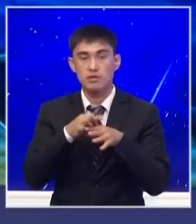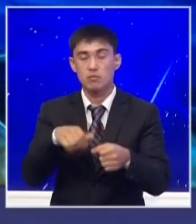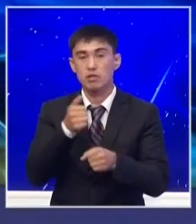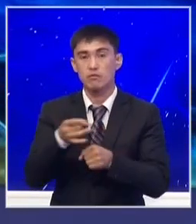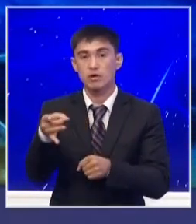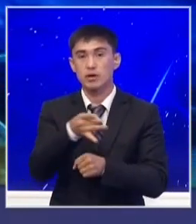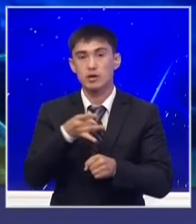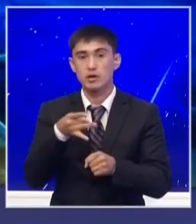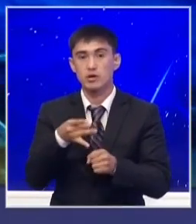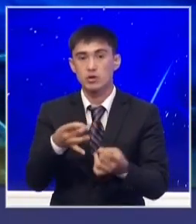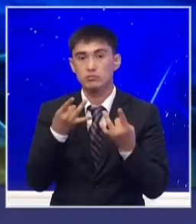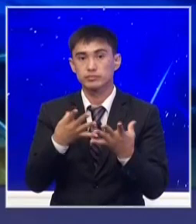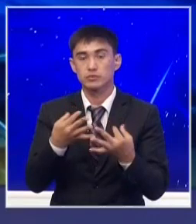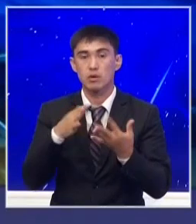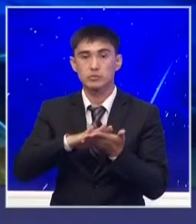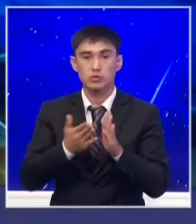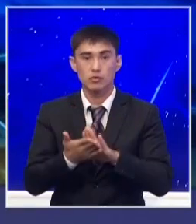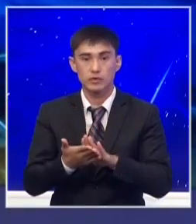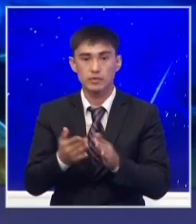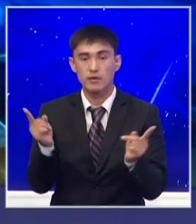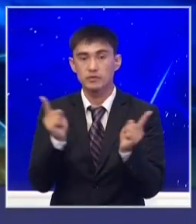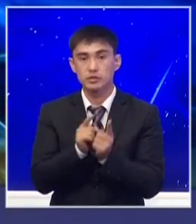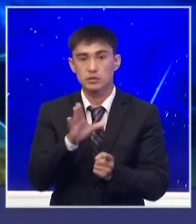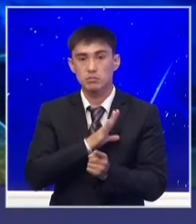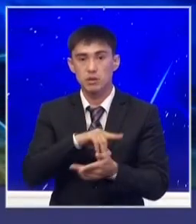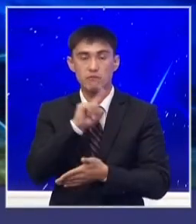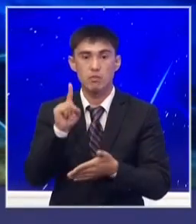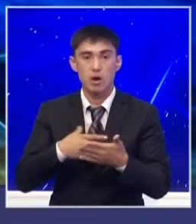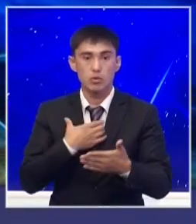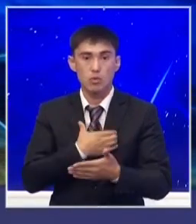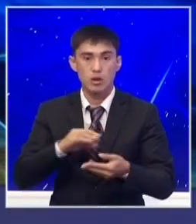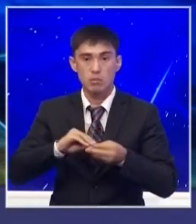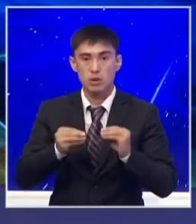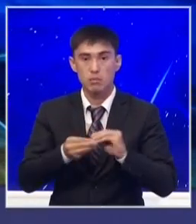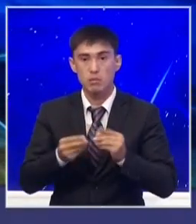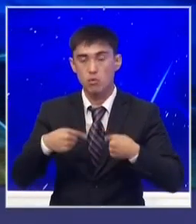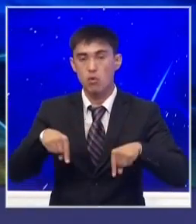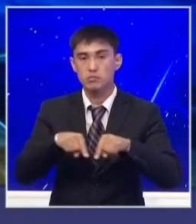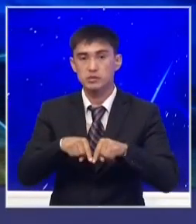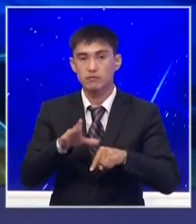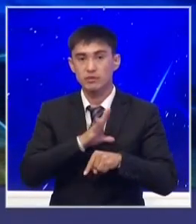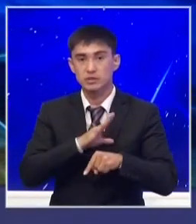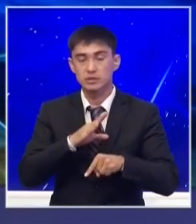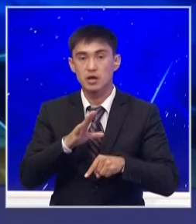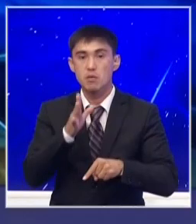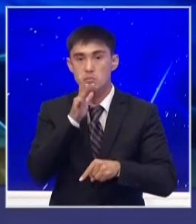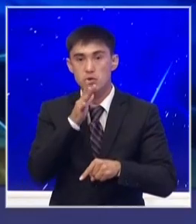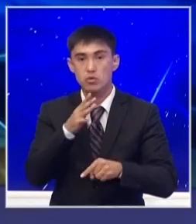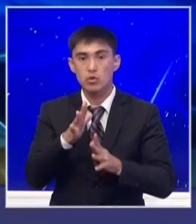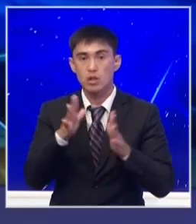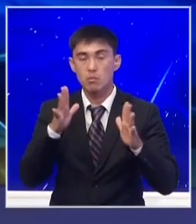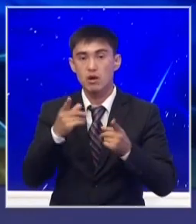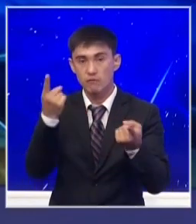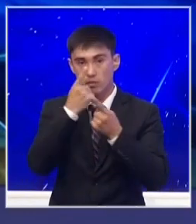с главой региона в свободной обстановке. На встрече были подняты актуальные проблемы общества, возникшие в период